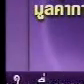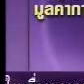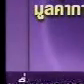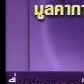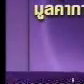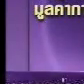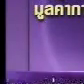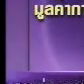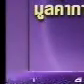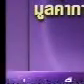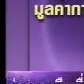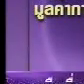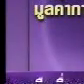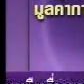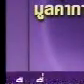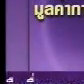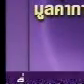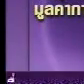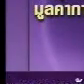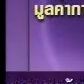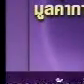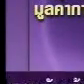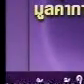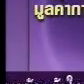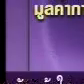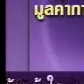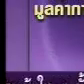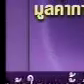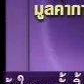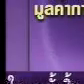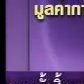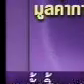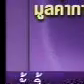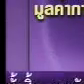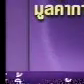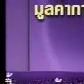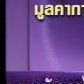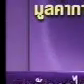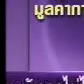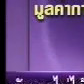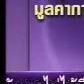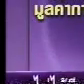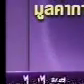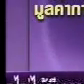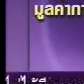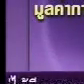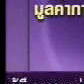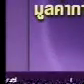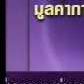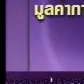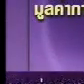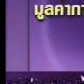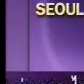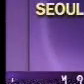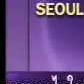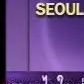มูลค่าการซื้อขายนะครับ 24,000กว่าล้านอย่างที่เห็นบนหน้าจอนะฮะก็เป็นการตามน้ำภูมิภาคนะครับเพราะภูมิภาคนั้นตามน้ำในสของอเมริกาตอนนี้นิเคอ